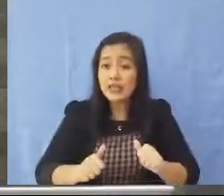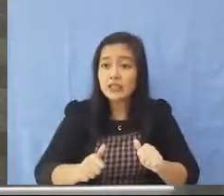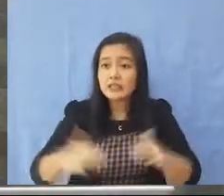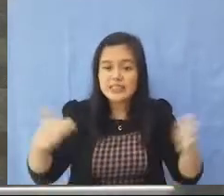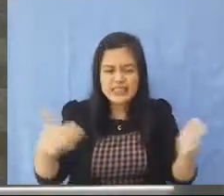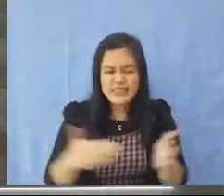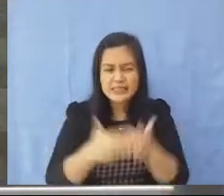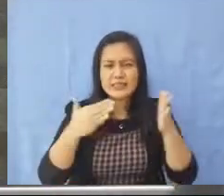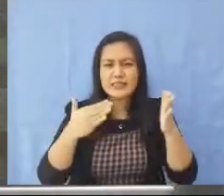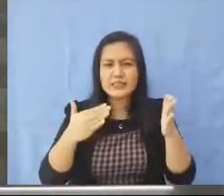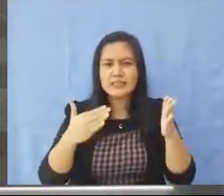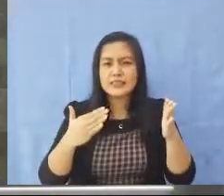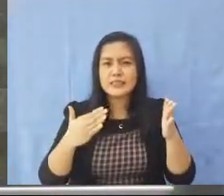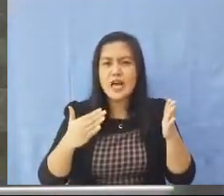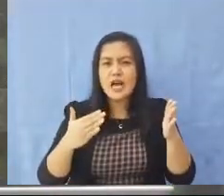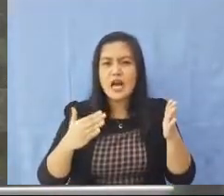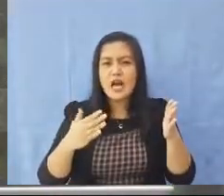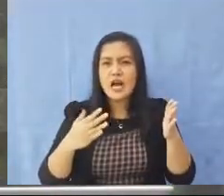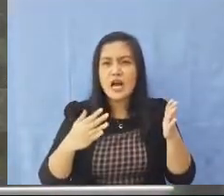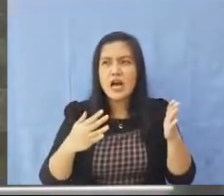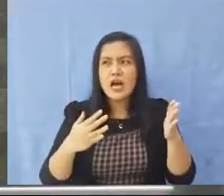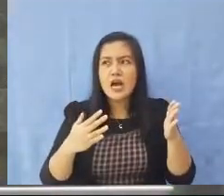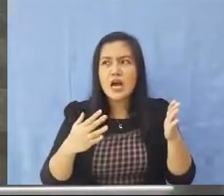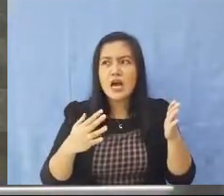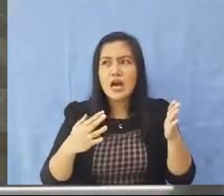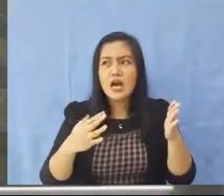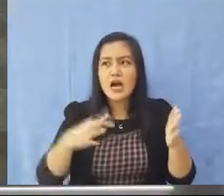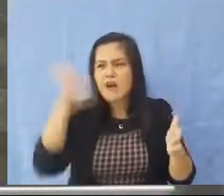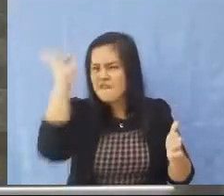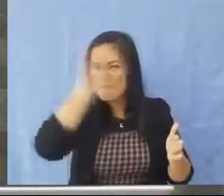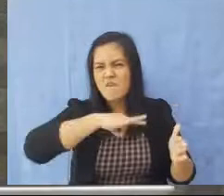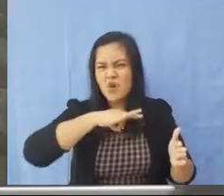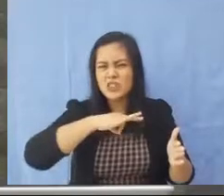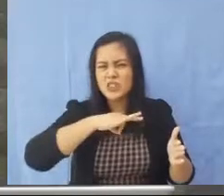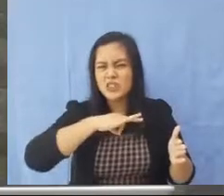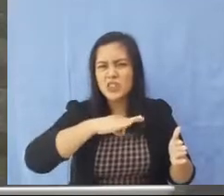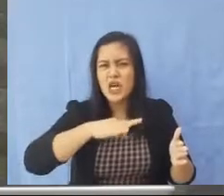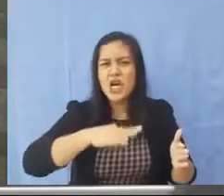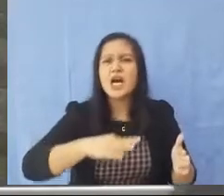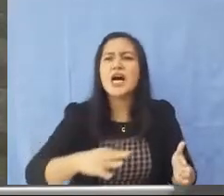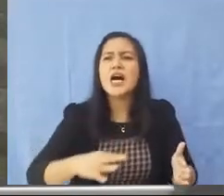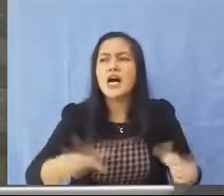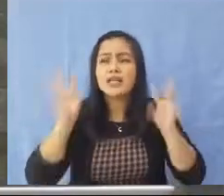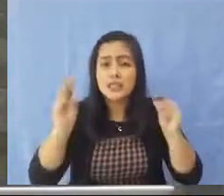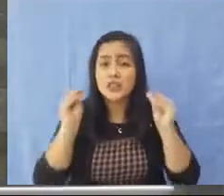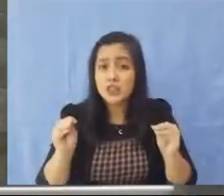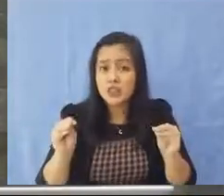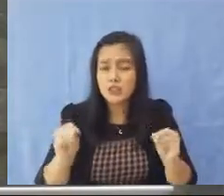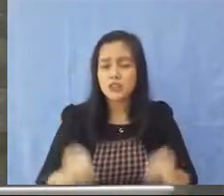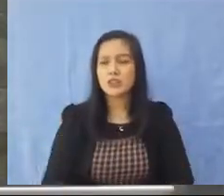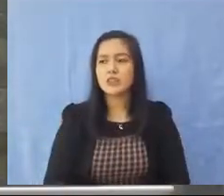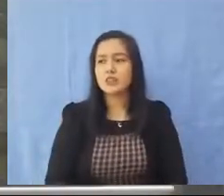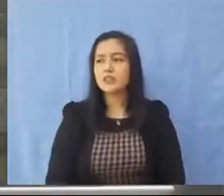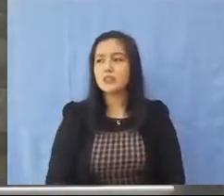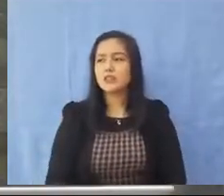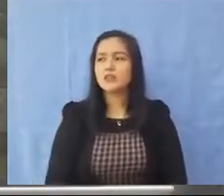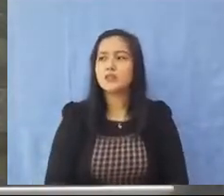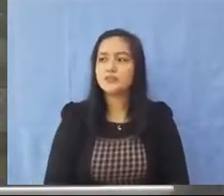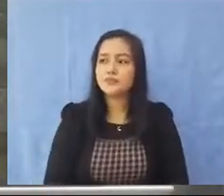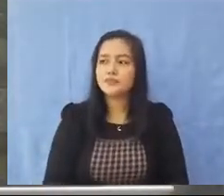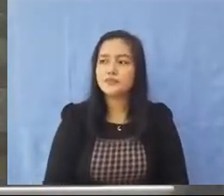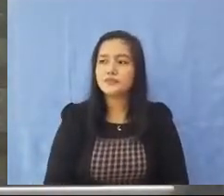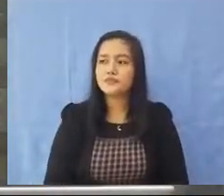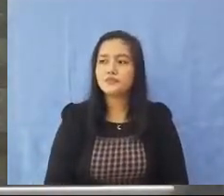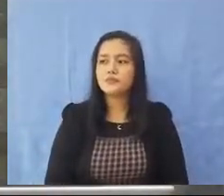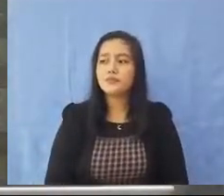yung synopsis po ng book, kabuuan ng book of Genesis, natapos po tayo doon sa history of primeval man. Bago ko po binanggit